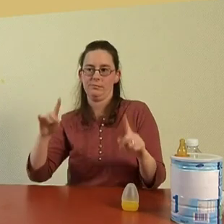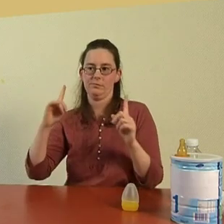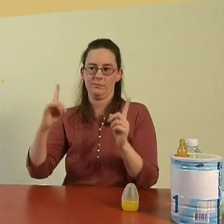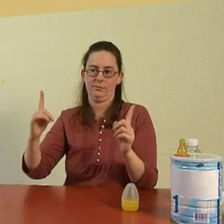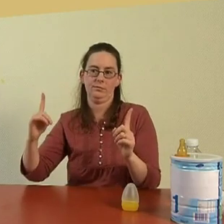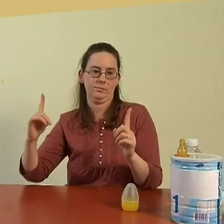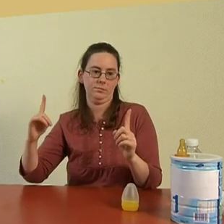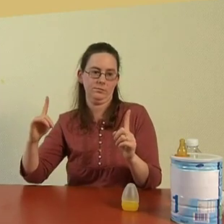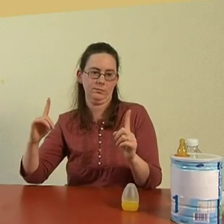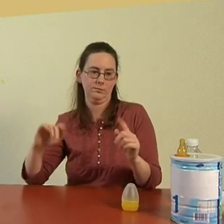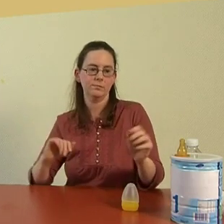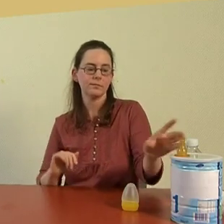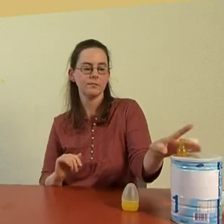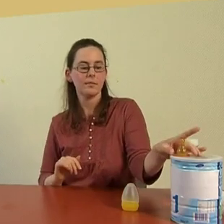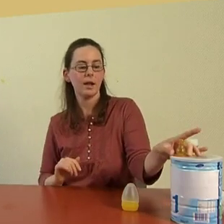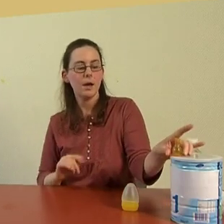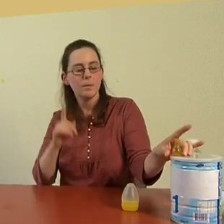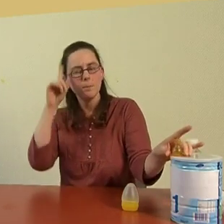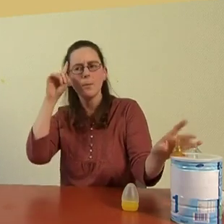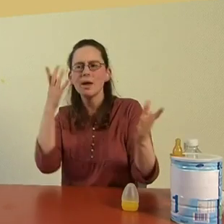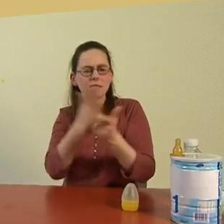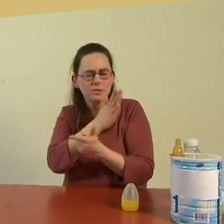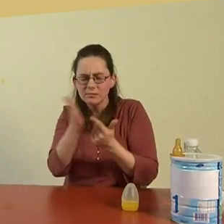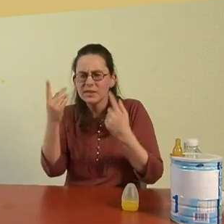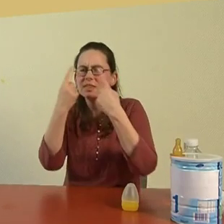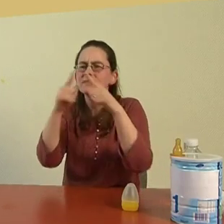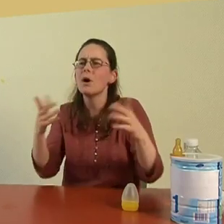qui est donc adaptée pour un bébé de 0 à 4 mois.